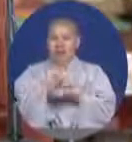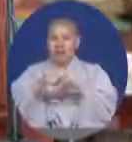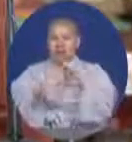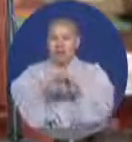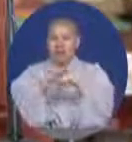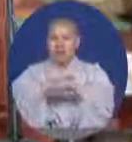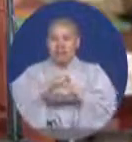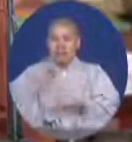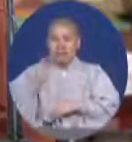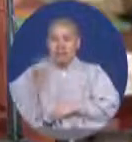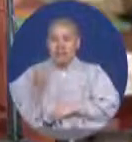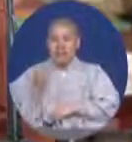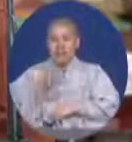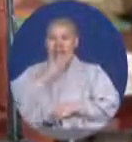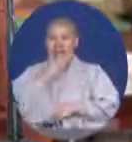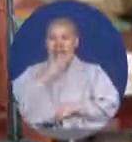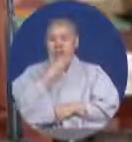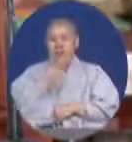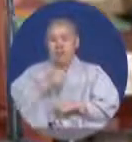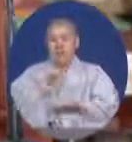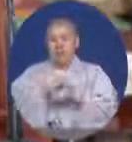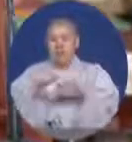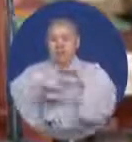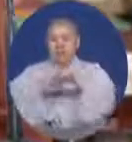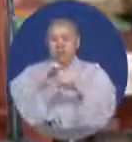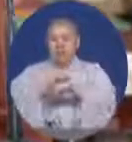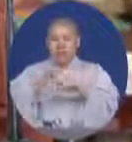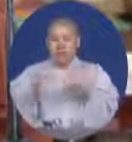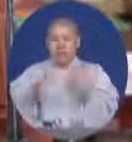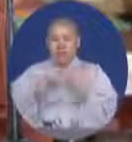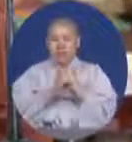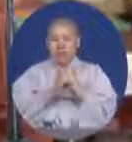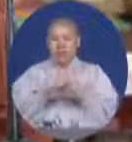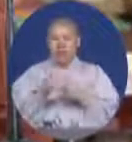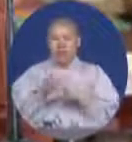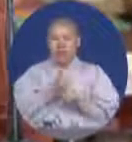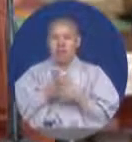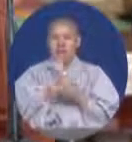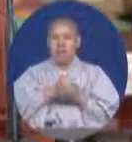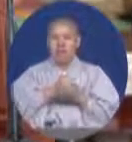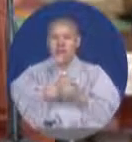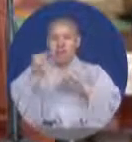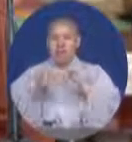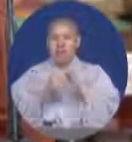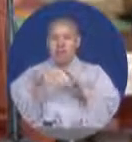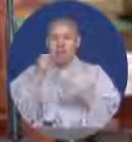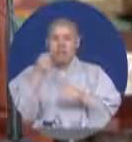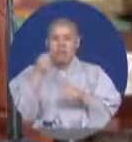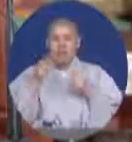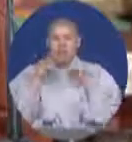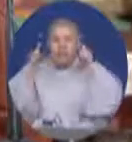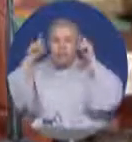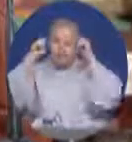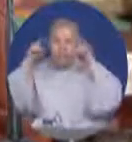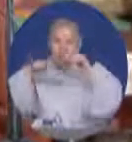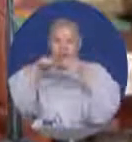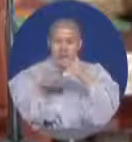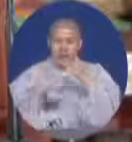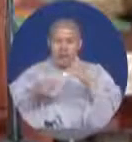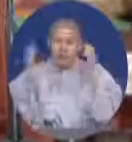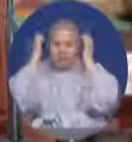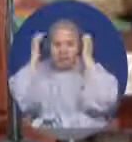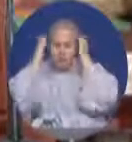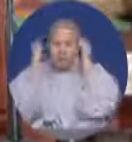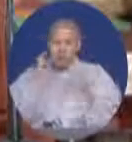복을 안 지고는 불도를 못 이룹니다. 그냥 지옥에 빠져서 고통받기 바쁘고 축생에